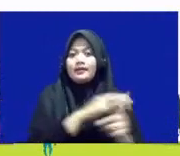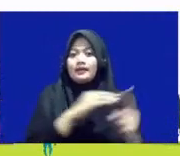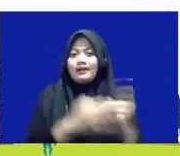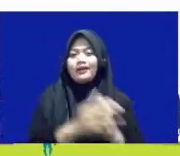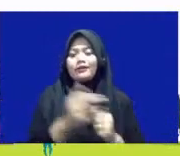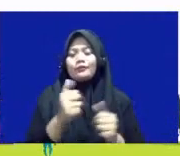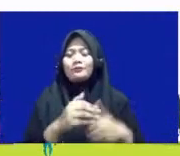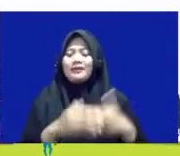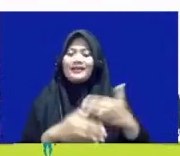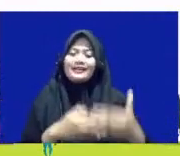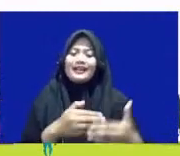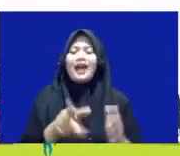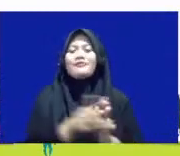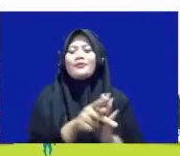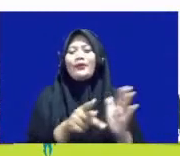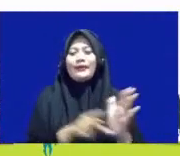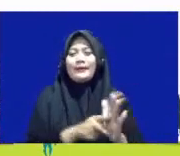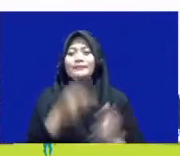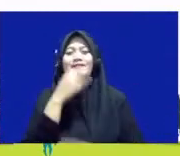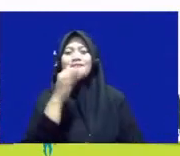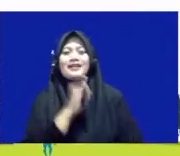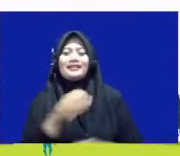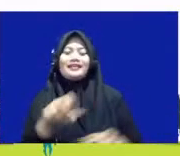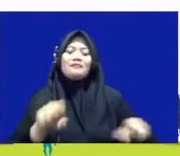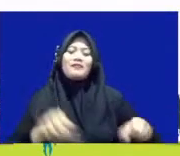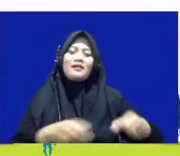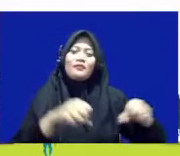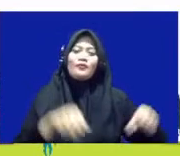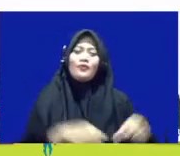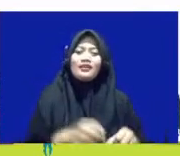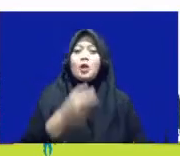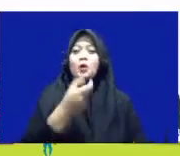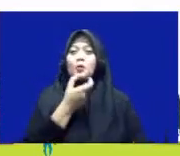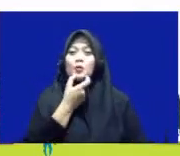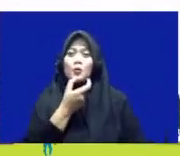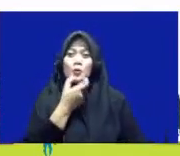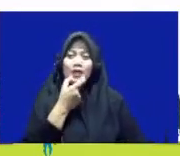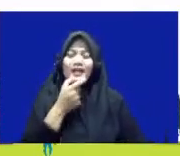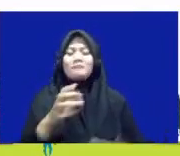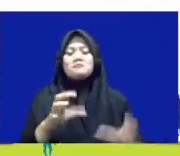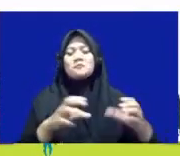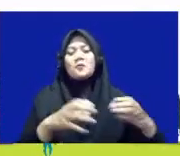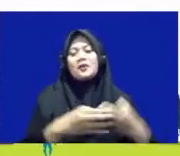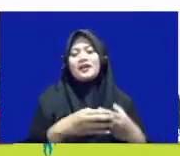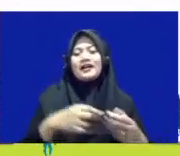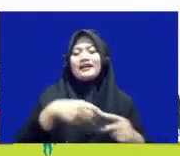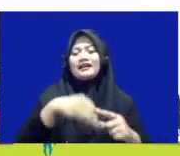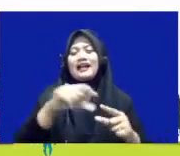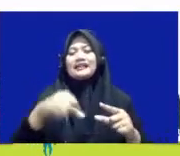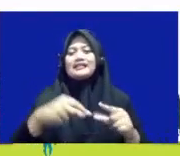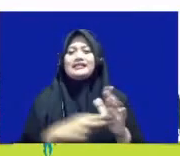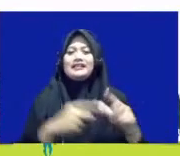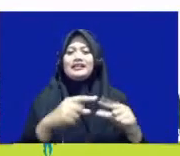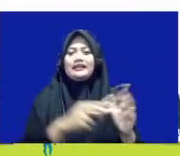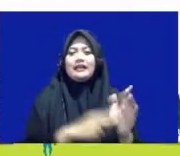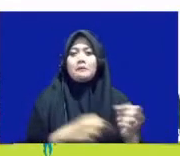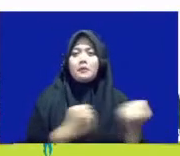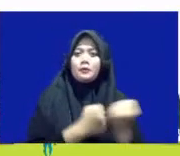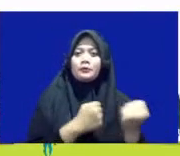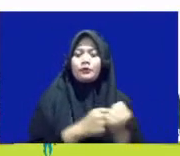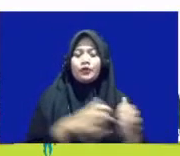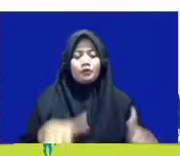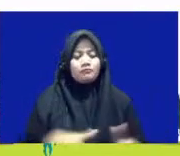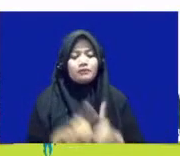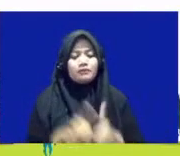tersebut, seperti membuat kue olahan, produk kerajinan, dalam rangka mendukung program pemulihan pasca